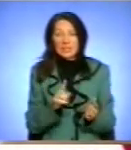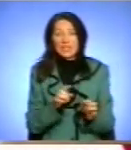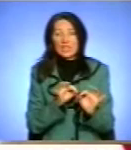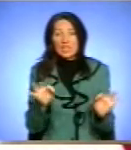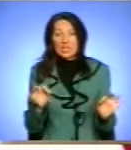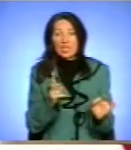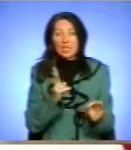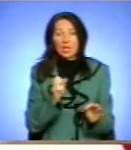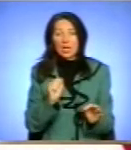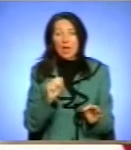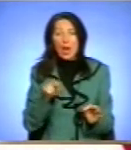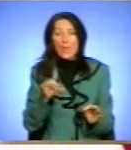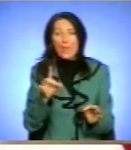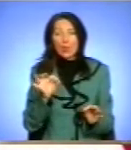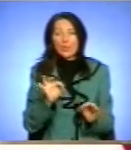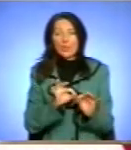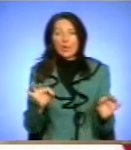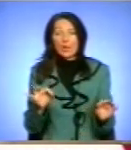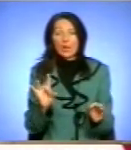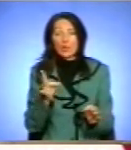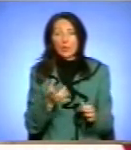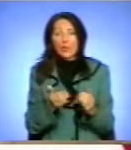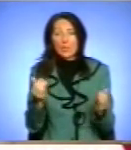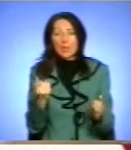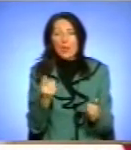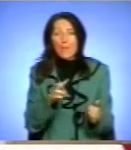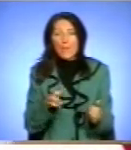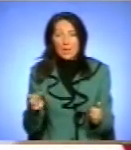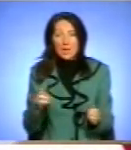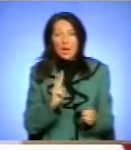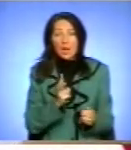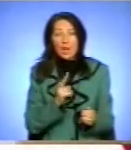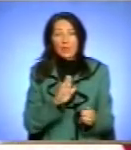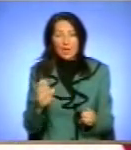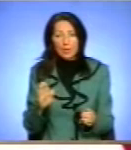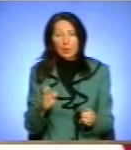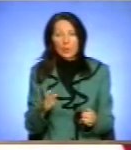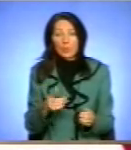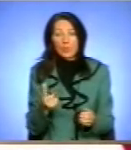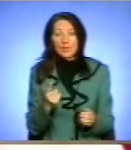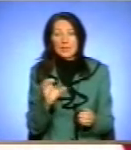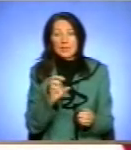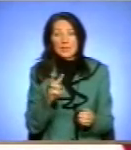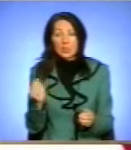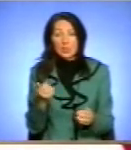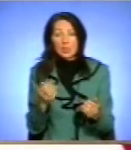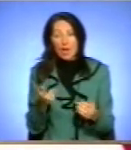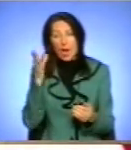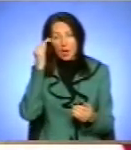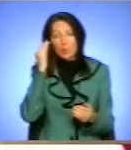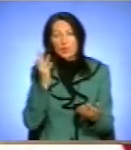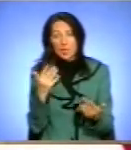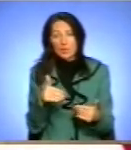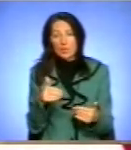це капронова нитка, розміром більше метра квадратного і вічко більше сантиметра. Рахується вже як…